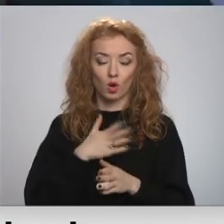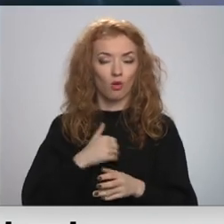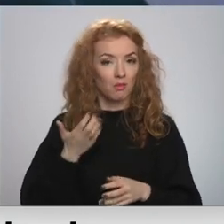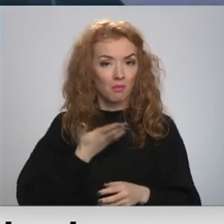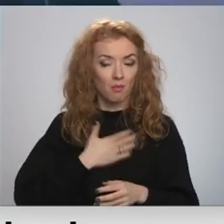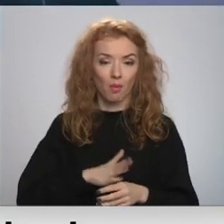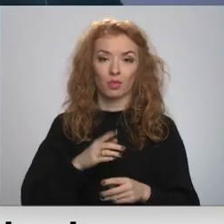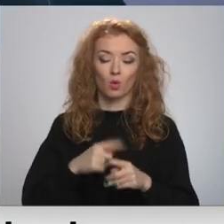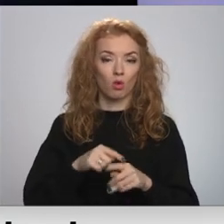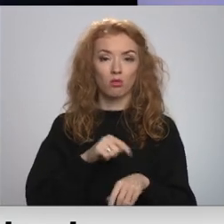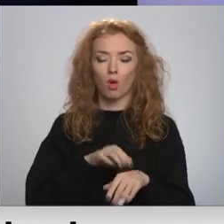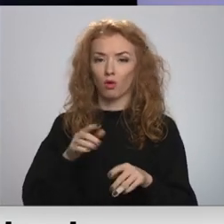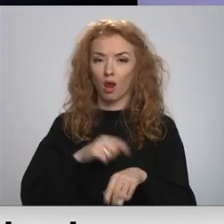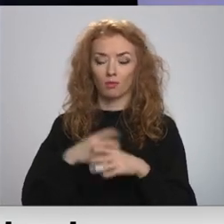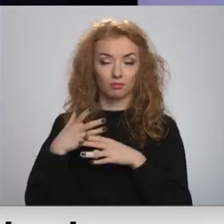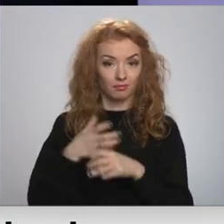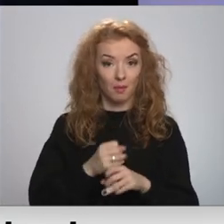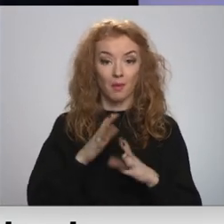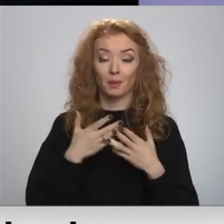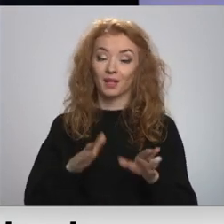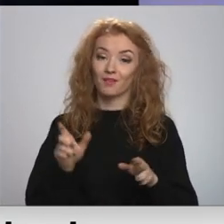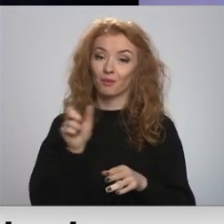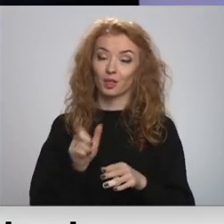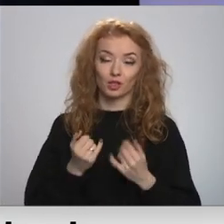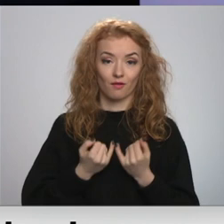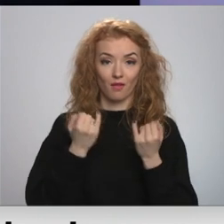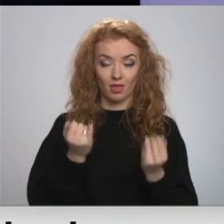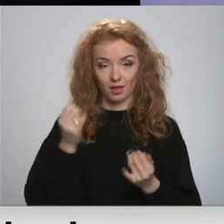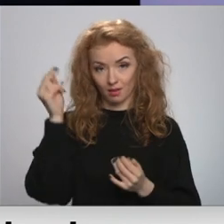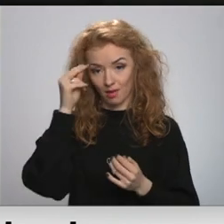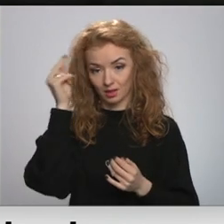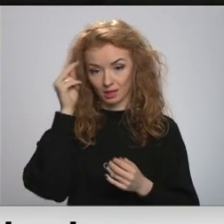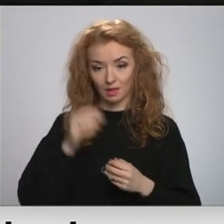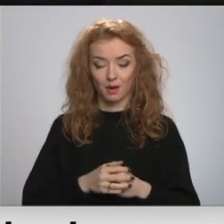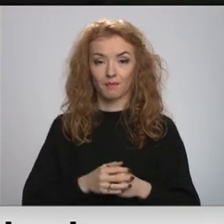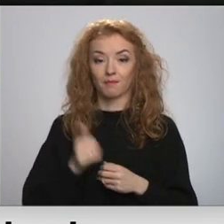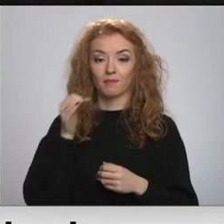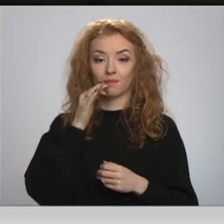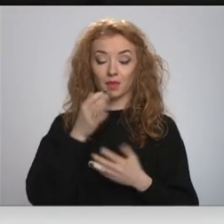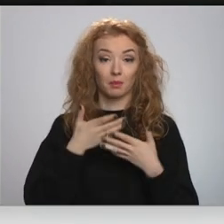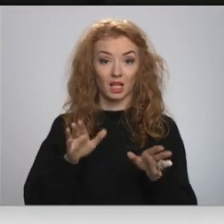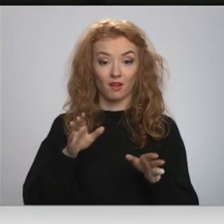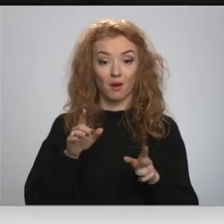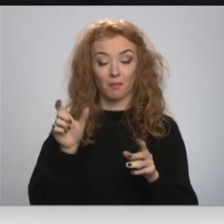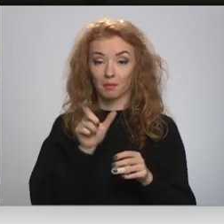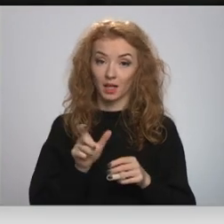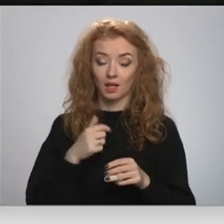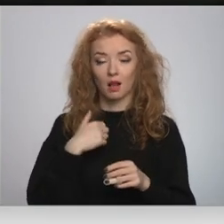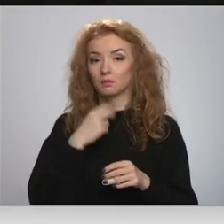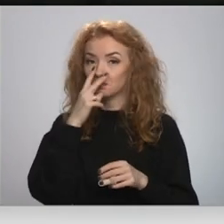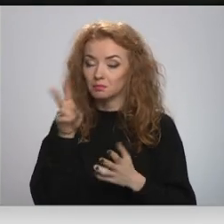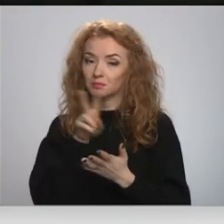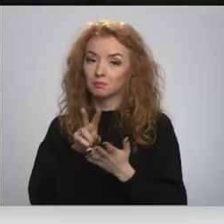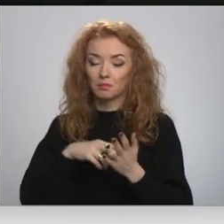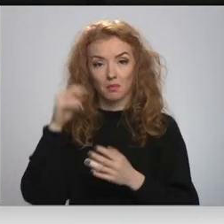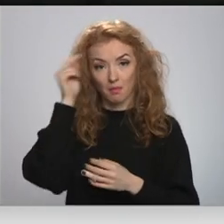aizrauj, ka zūt laika sajūta. Savukārt brīvie brīži tiek veltīti mācībām. Jebkurā brīvā brīdī, teiksim, ieskatos, pamācos, nu, lai nebūtu